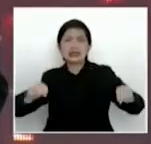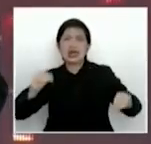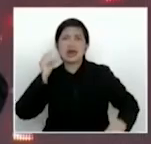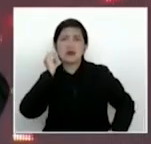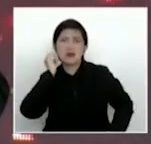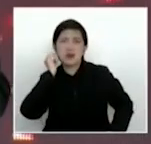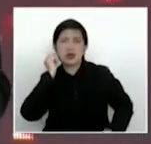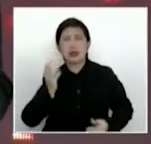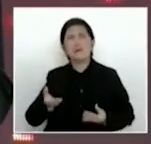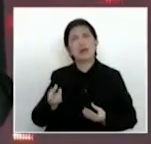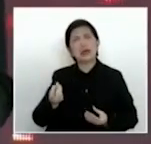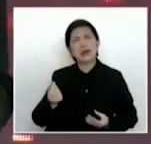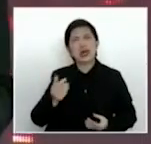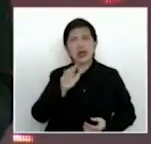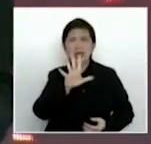yang hanya